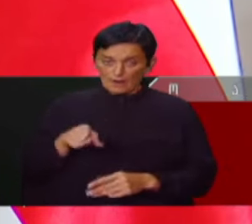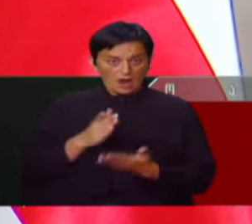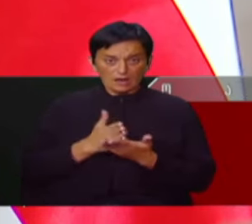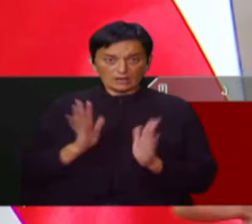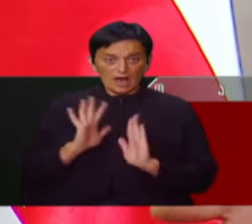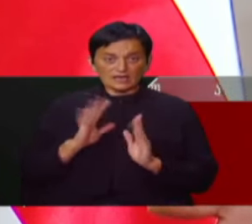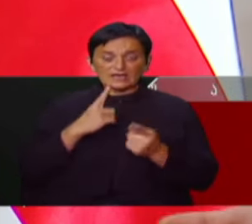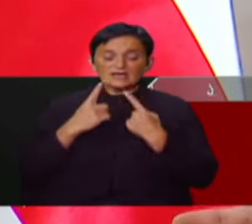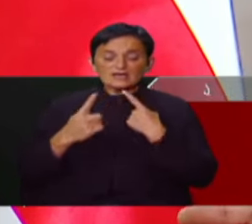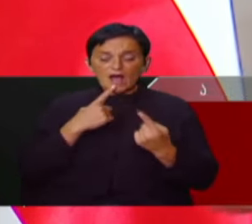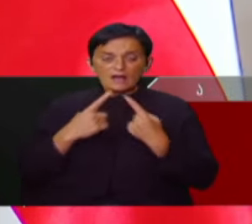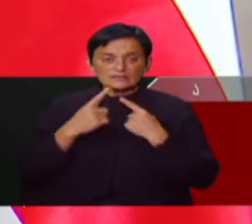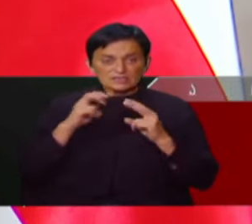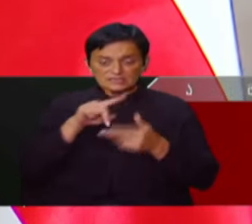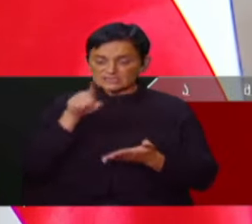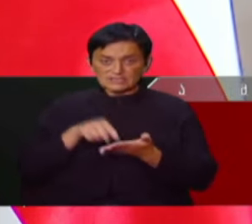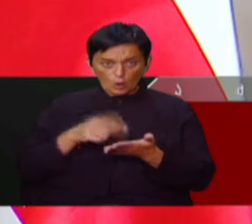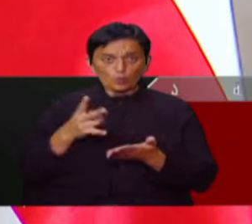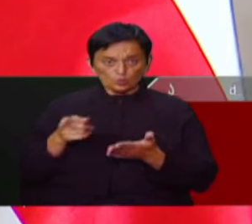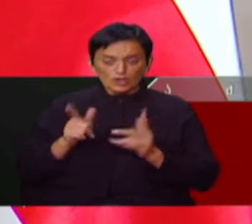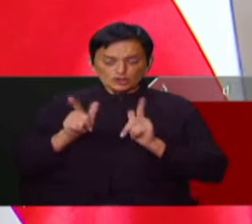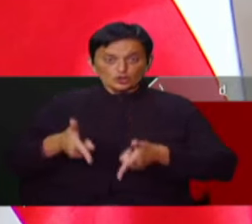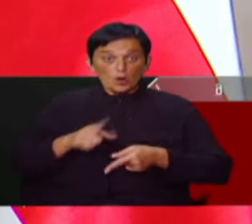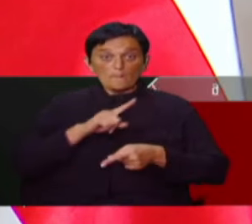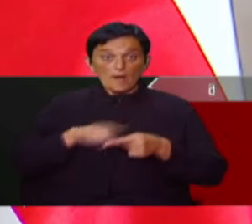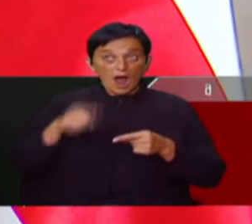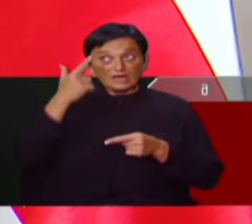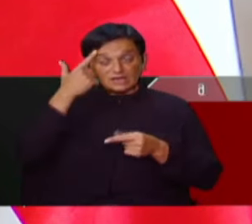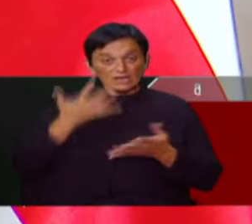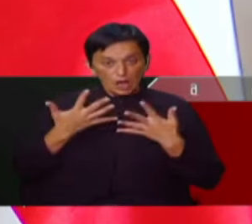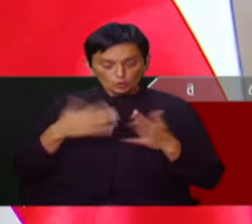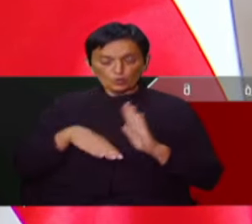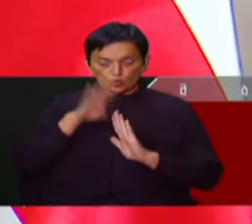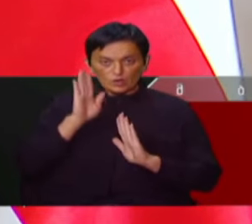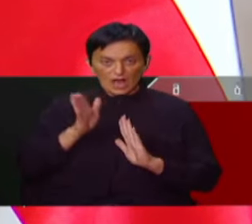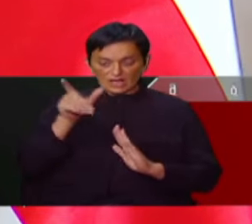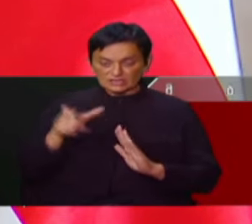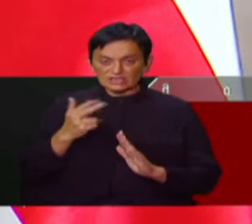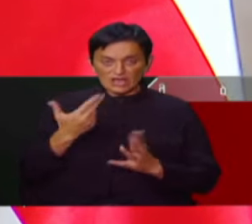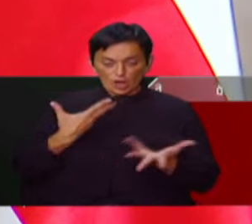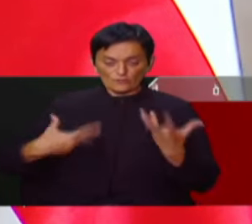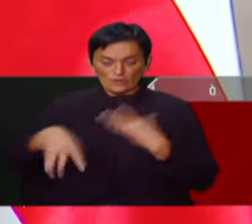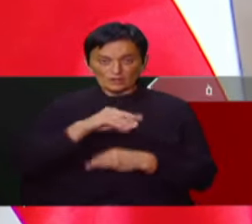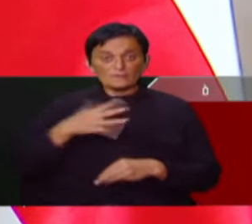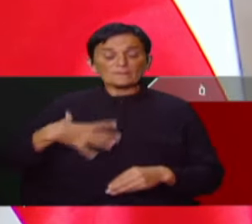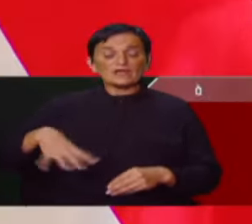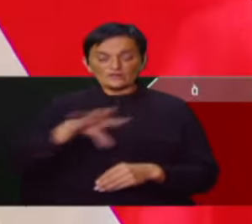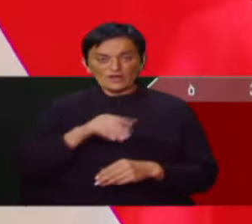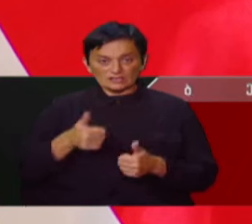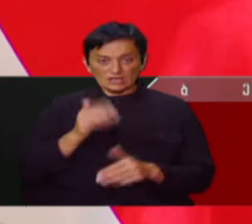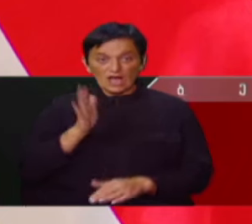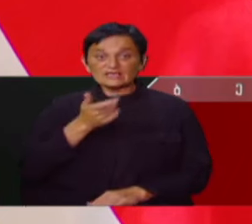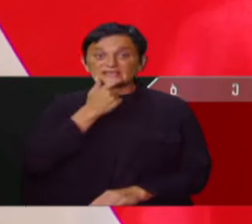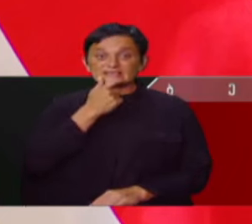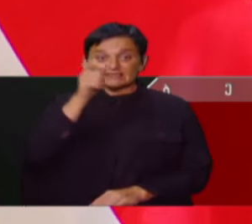ის განსახილველი საკითხი აღარ არის ამას უნდა შეეგუოს მას ფორმალე გაიგებს მით უკეთესი იქნება თავისთვისაც და ყველასთვის ჩვენ ქვეყნისთვისაც იქნება კარგი